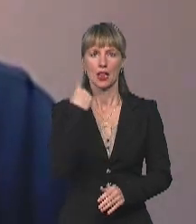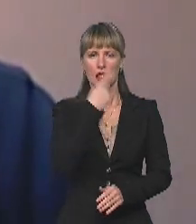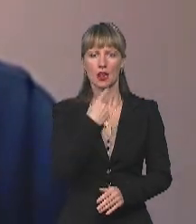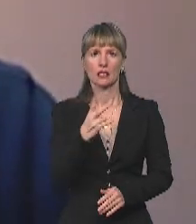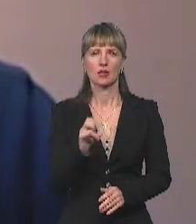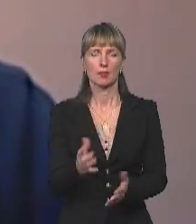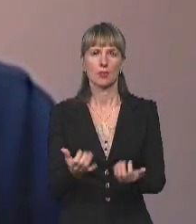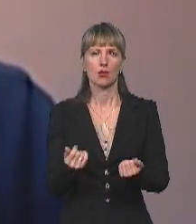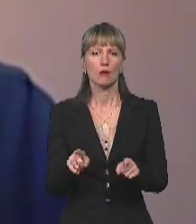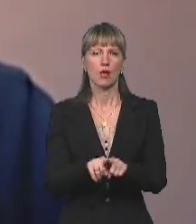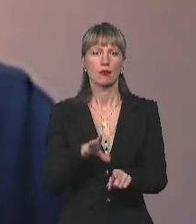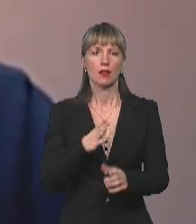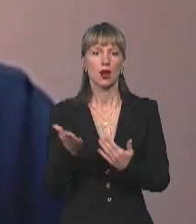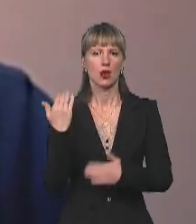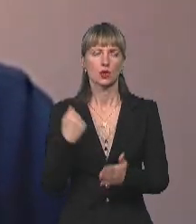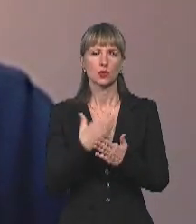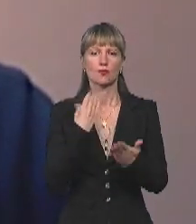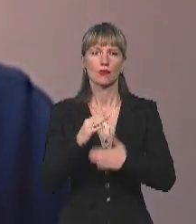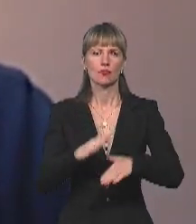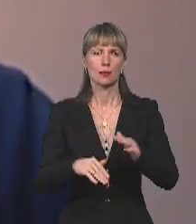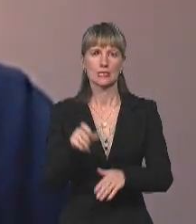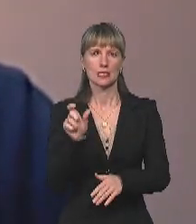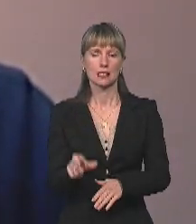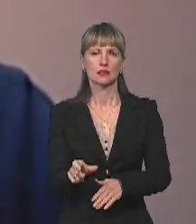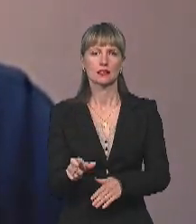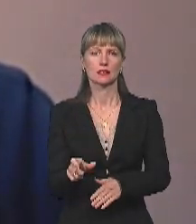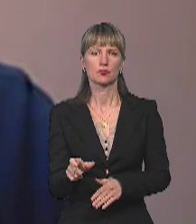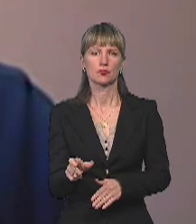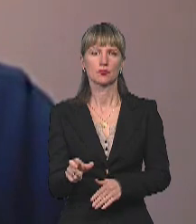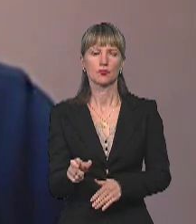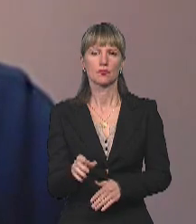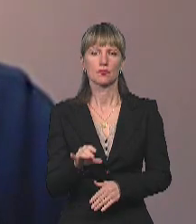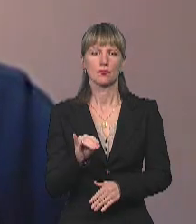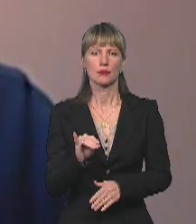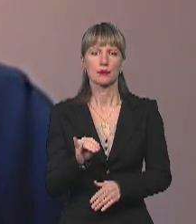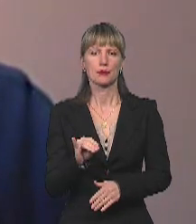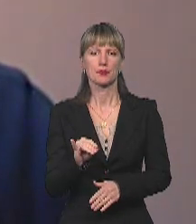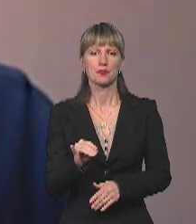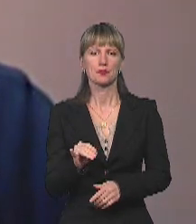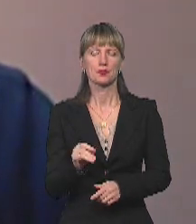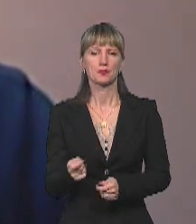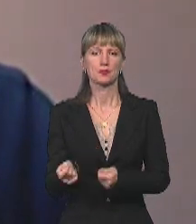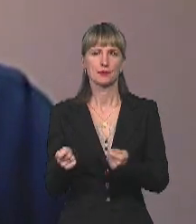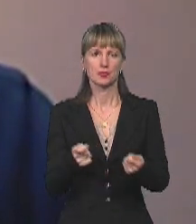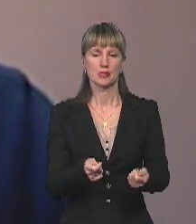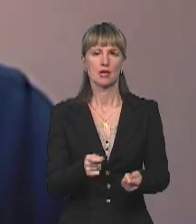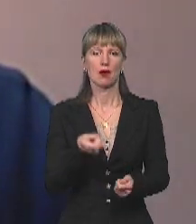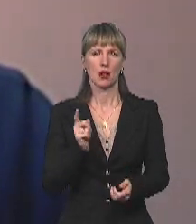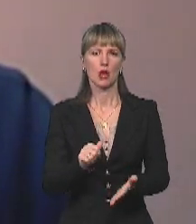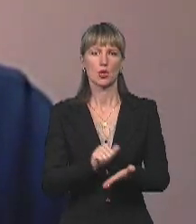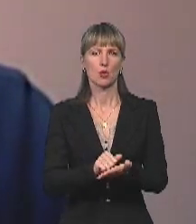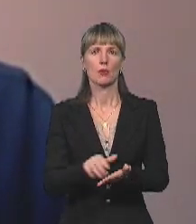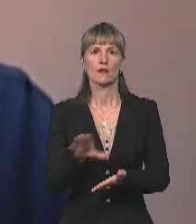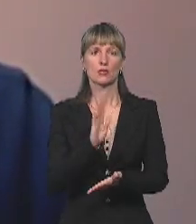це було раніше, до свого фахівця, до свого спеціаліста, і прийде з оригіналами документів, все буде